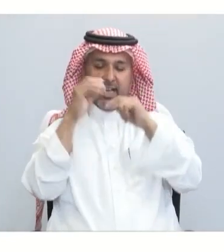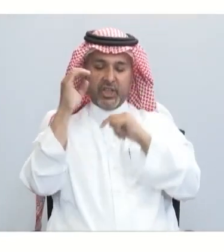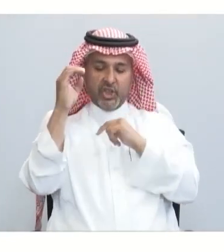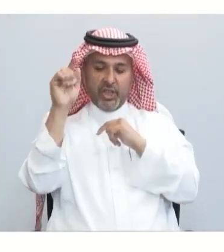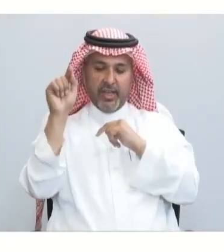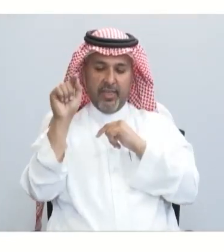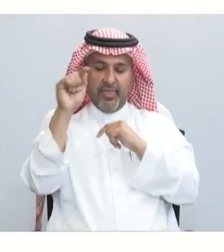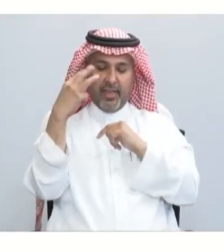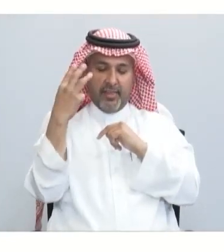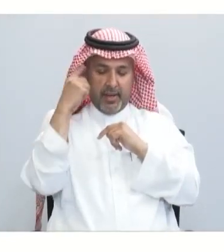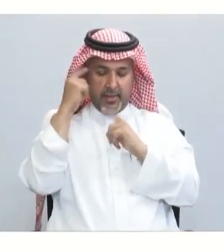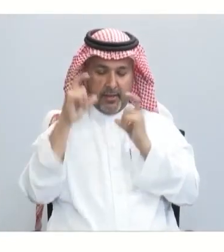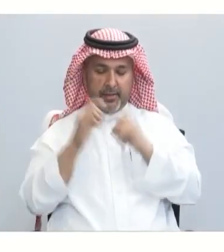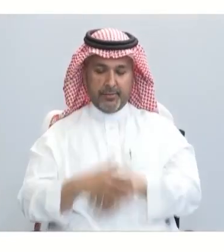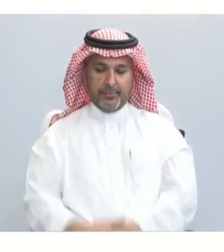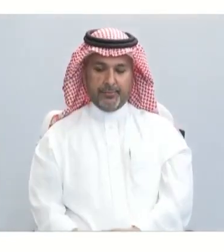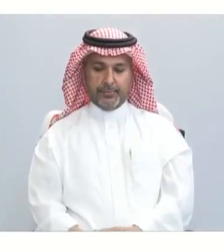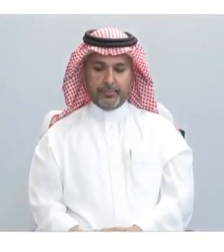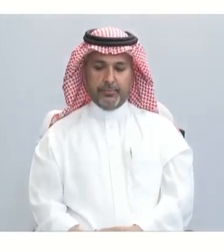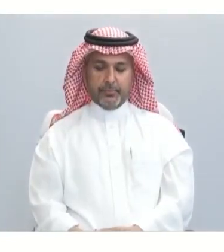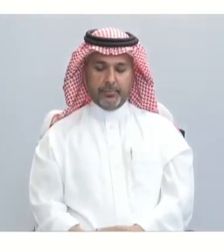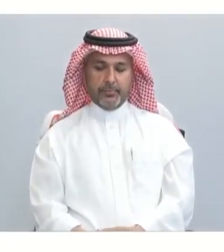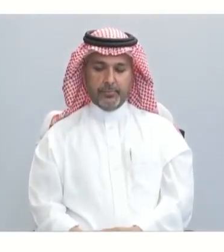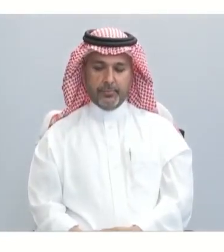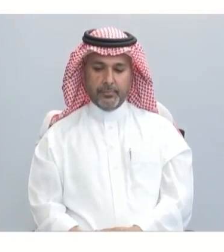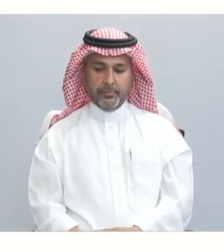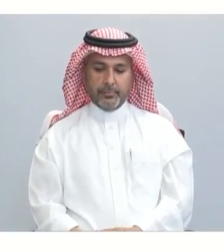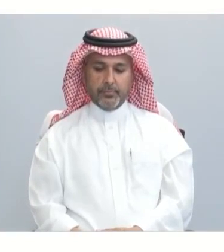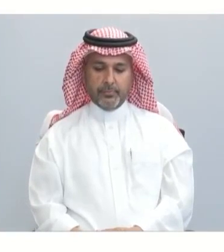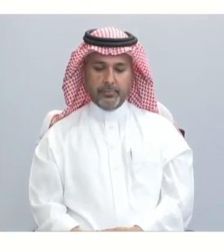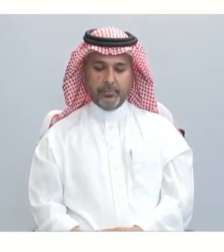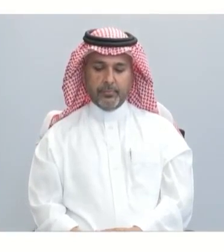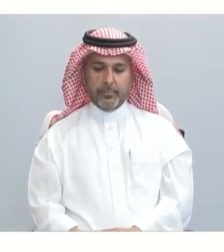طيب اللي سويته في المقام اضرب نفسه في